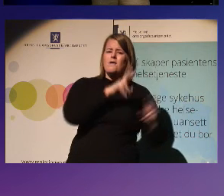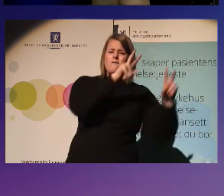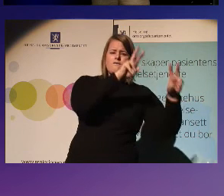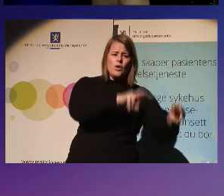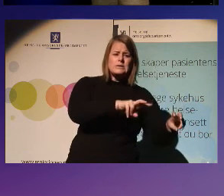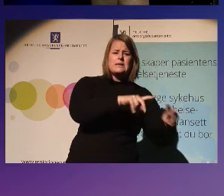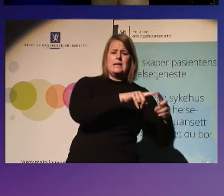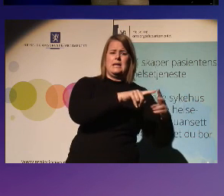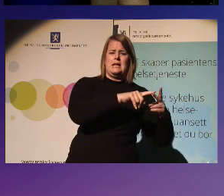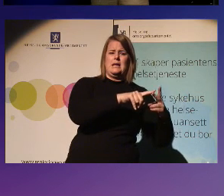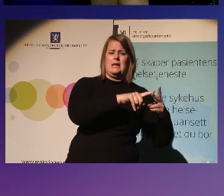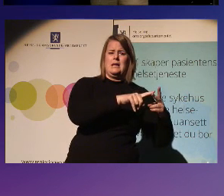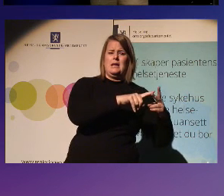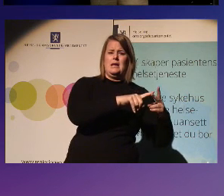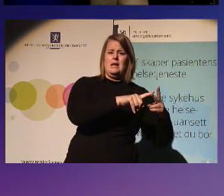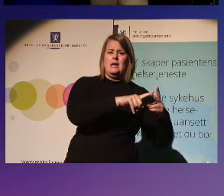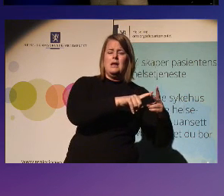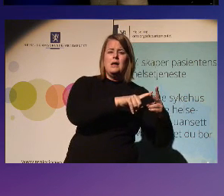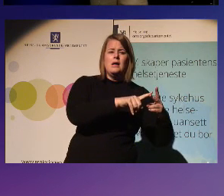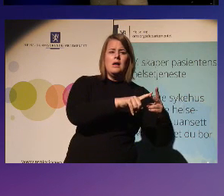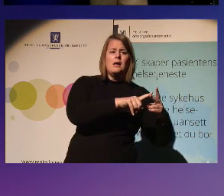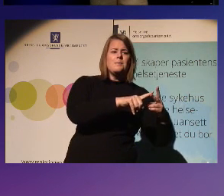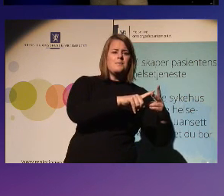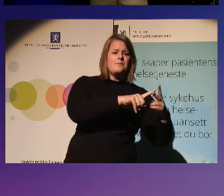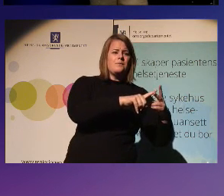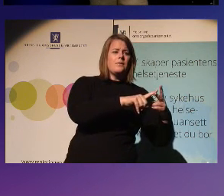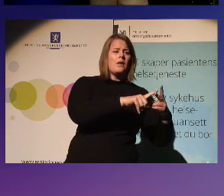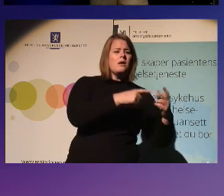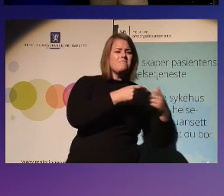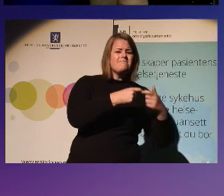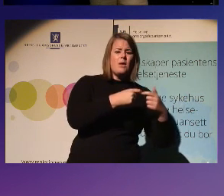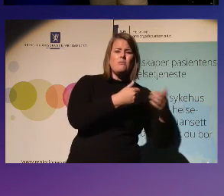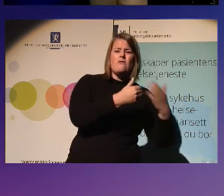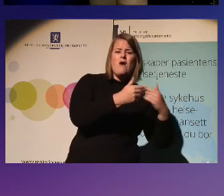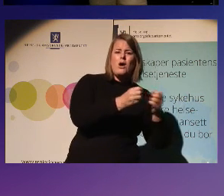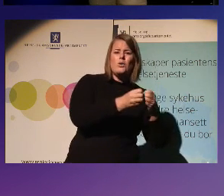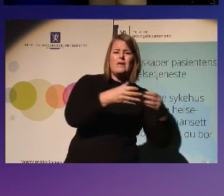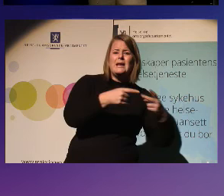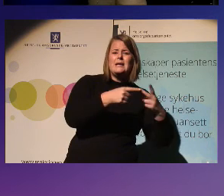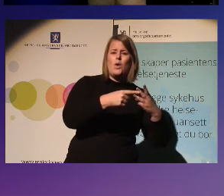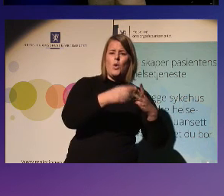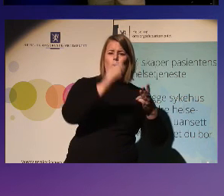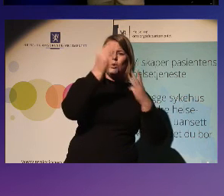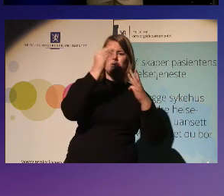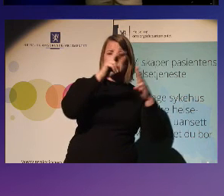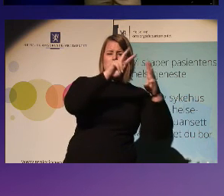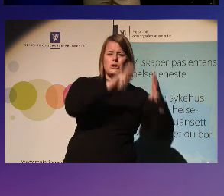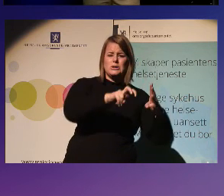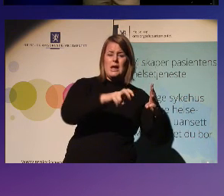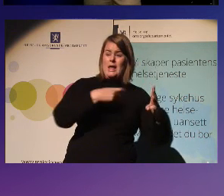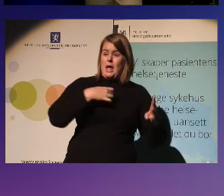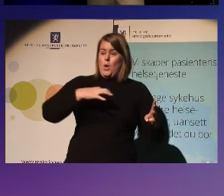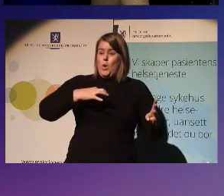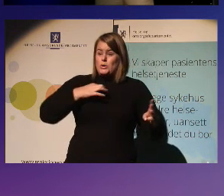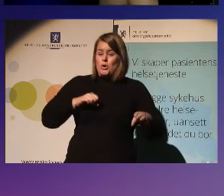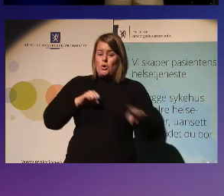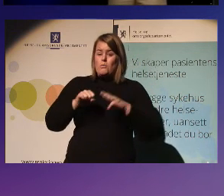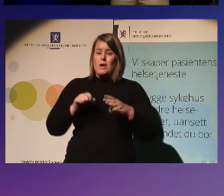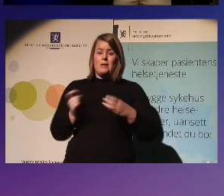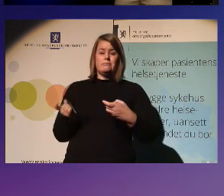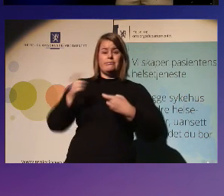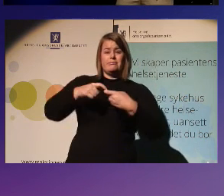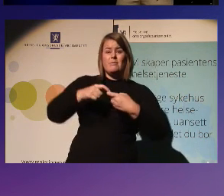forskningen, med å sette premissene for fagutvikling, for kunnskapsdannelse. Det vil jeg jo at kommunene skal komme mye sterkere